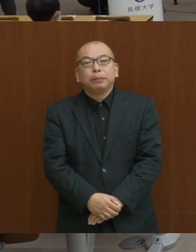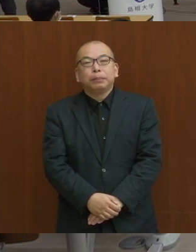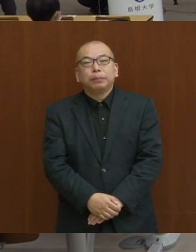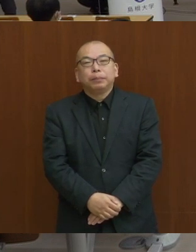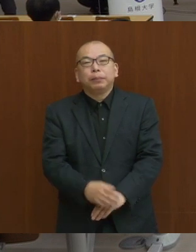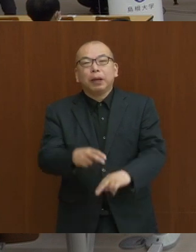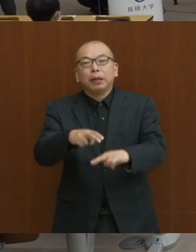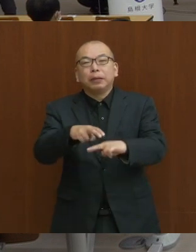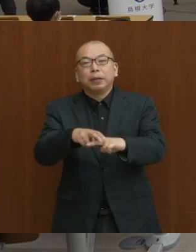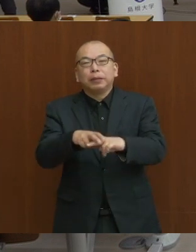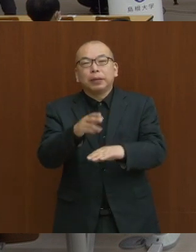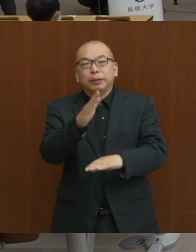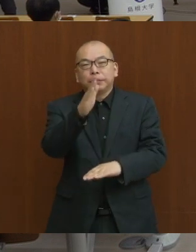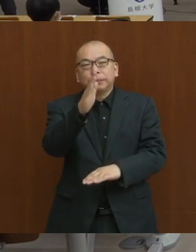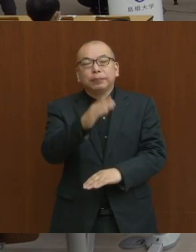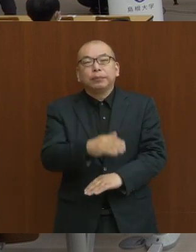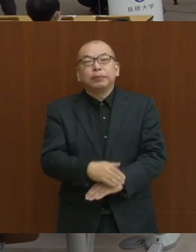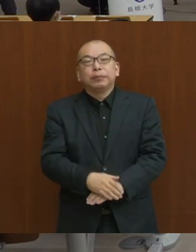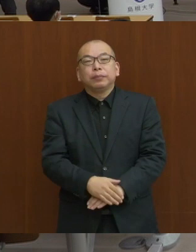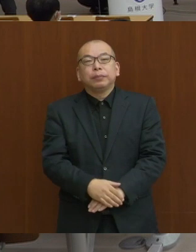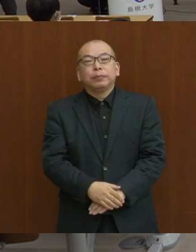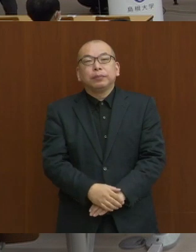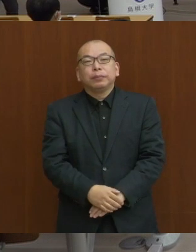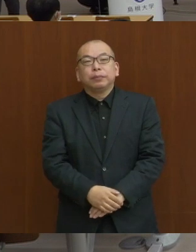着席。